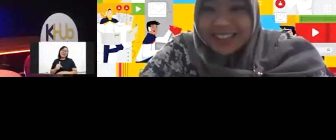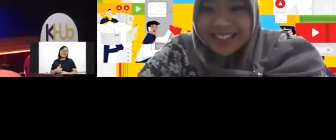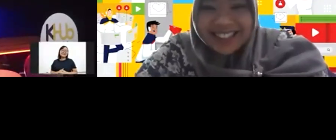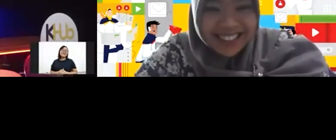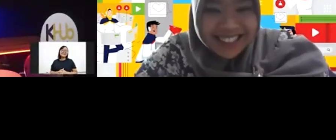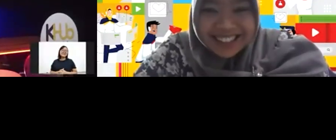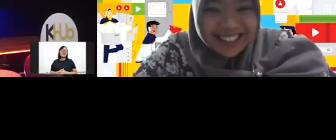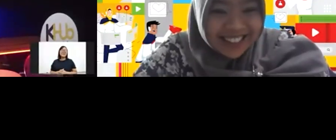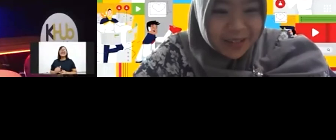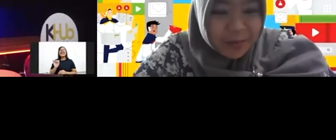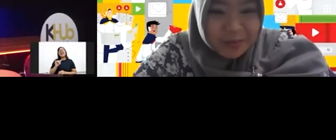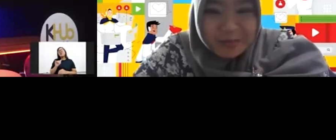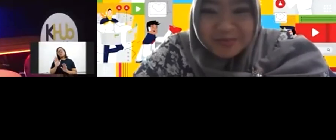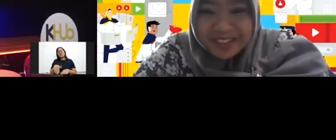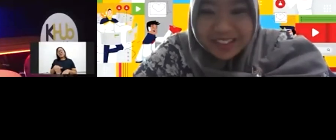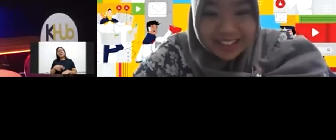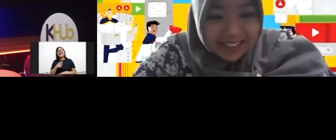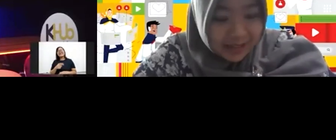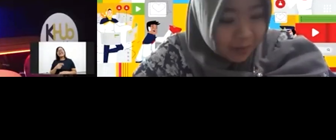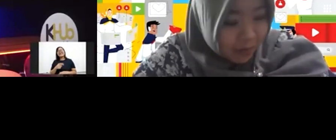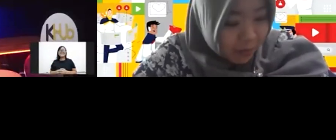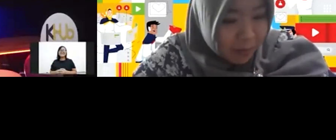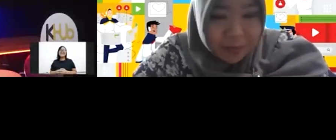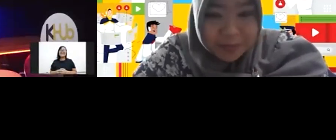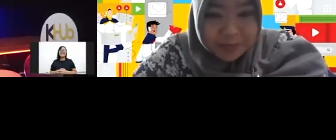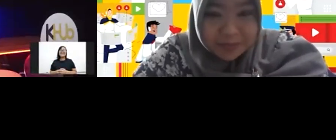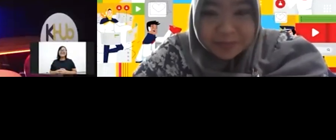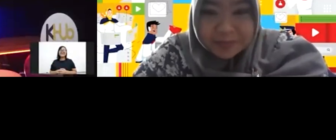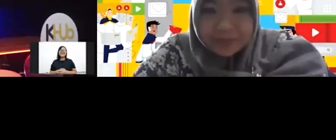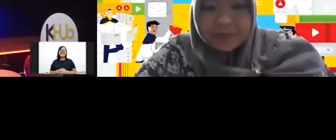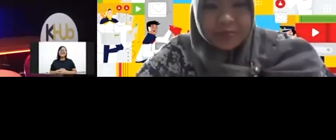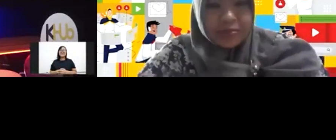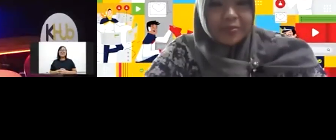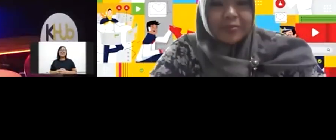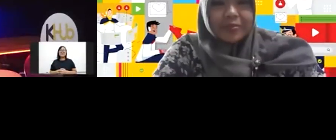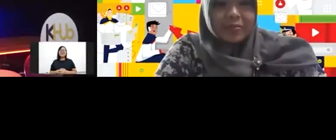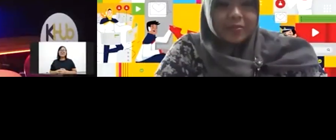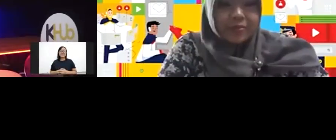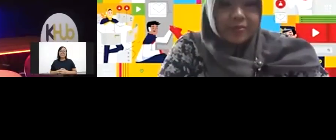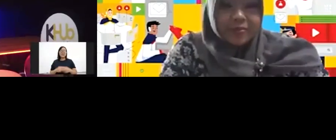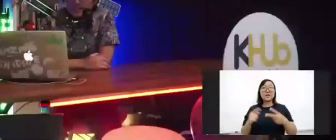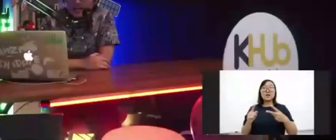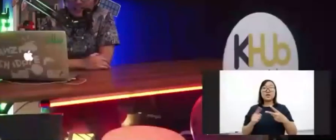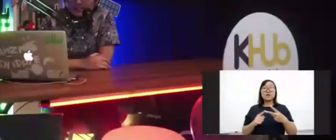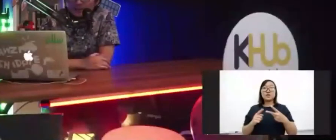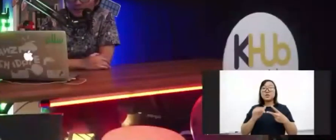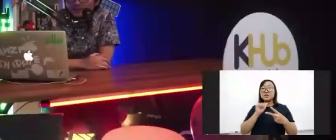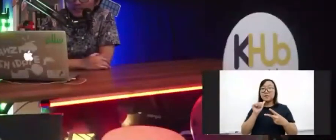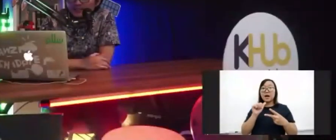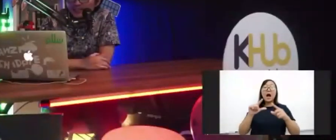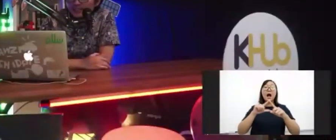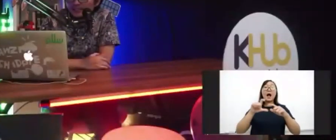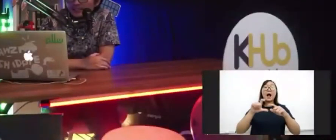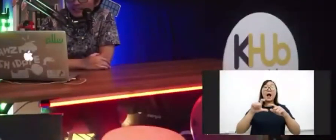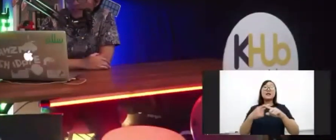begitulah Mas kalau gitu lah oke bicara kita yang kedua ada Alex out